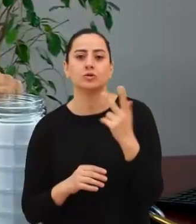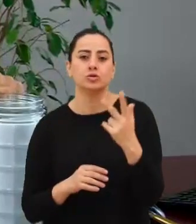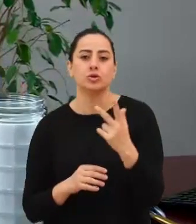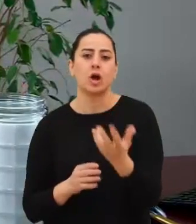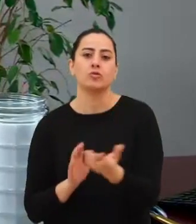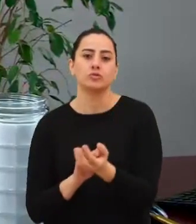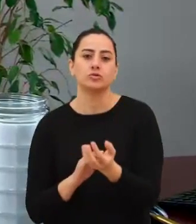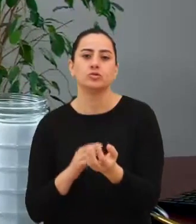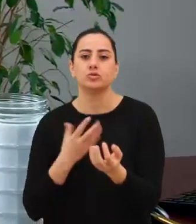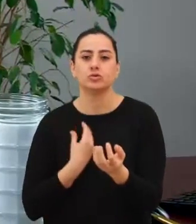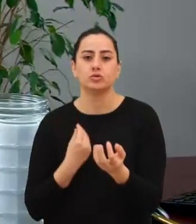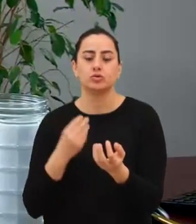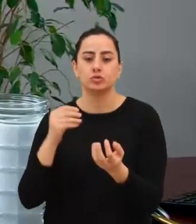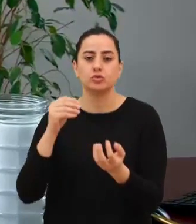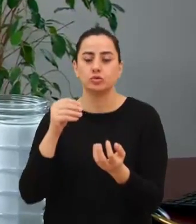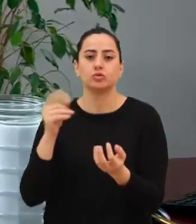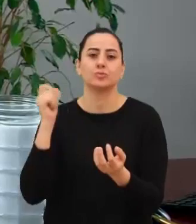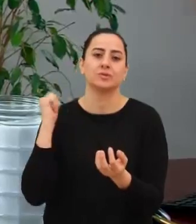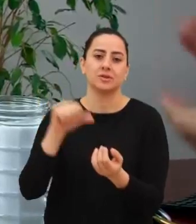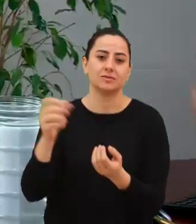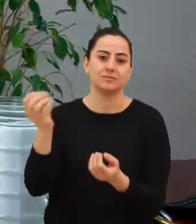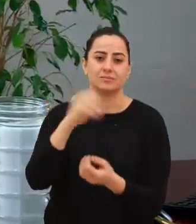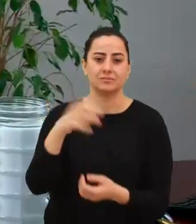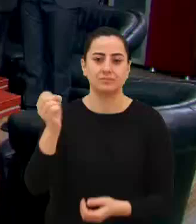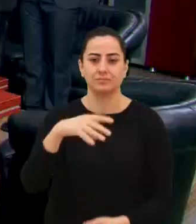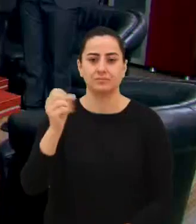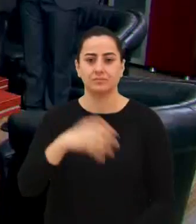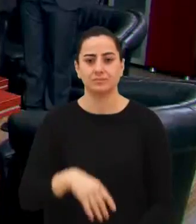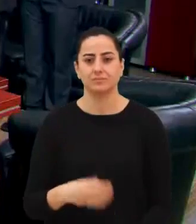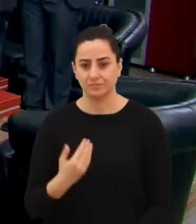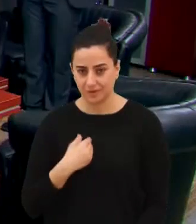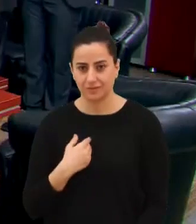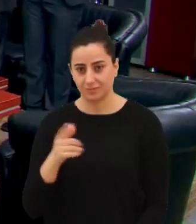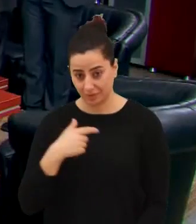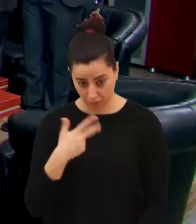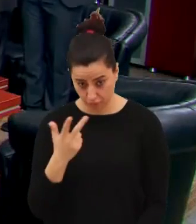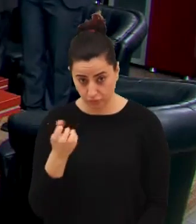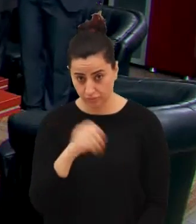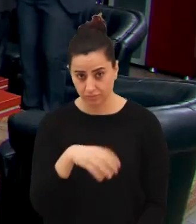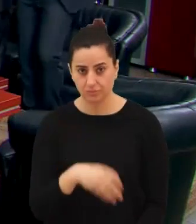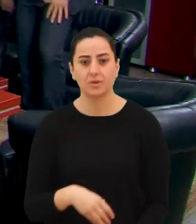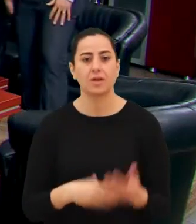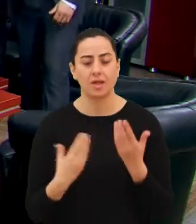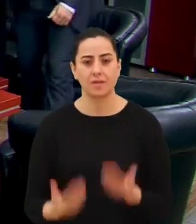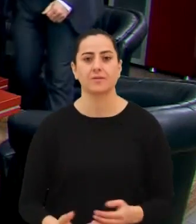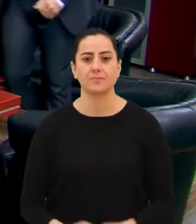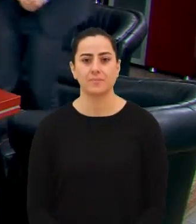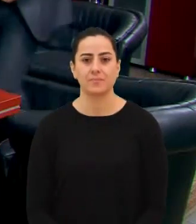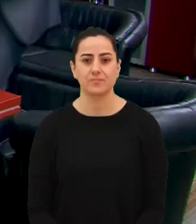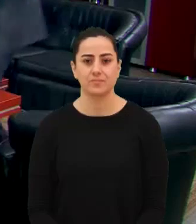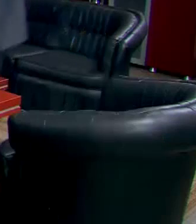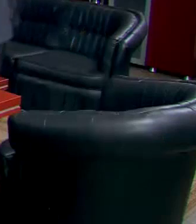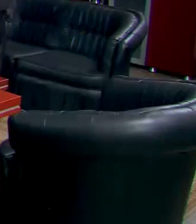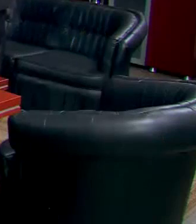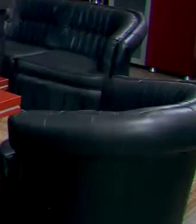avuç dolusu tuzu tekrar tencereye atmış. Nurhan Bey buyurun. Sanırım benim de 3 avuç tuz atmam lazım. Aynen öyle.